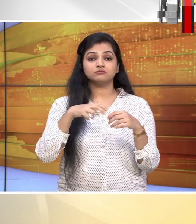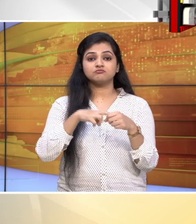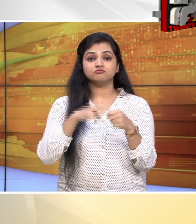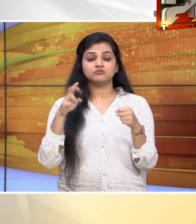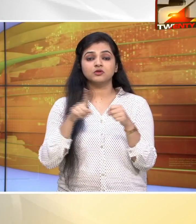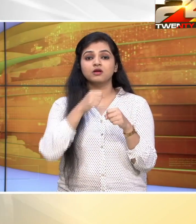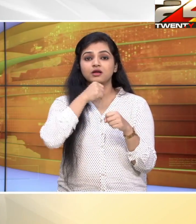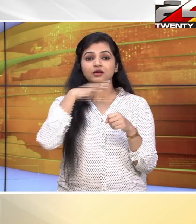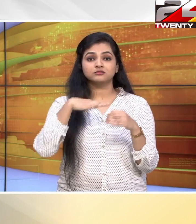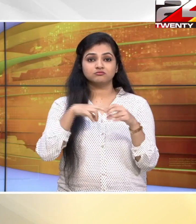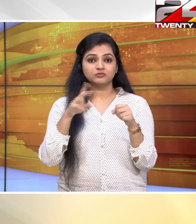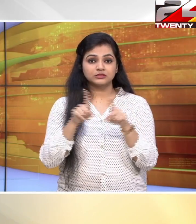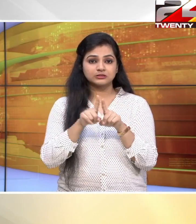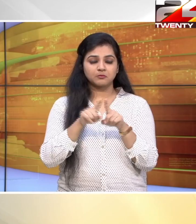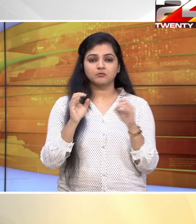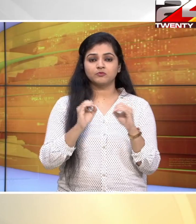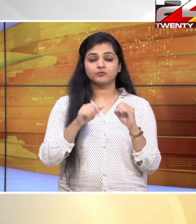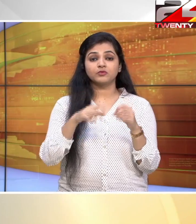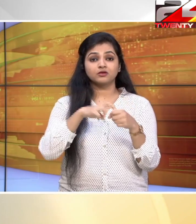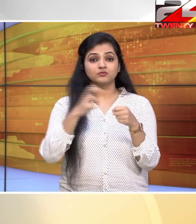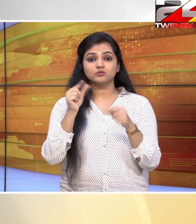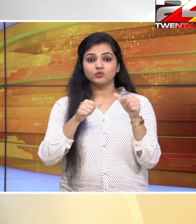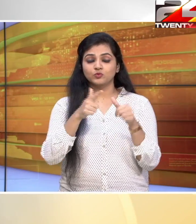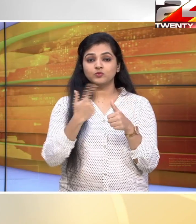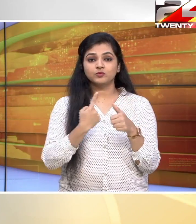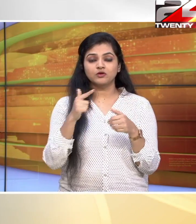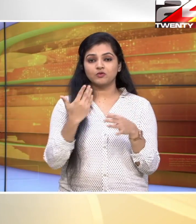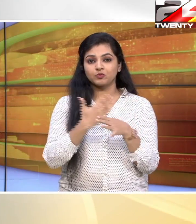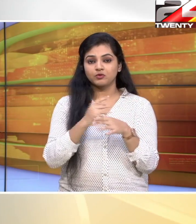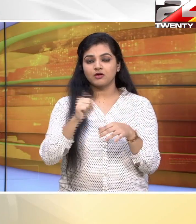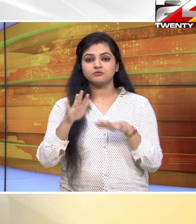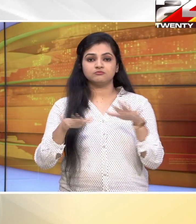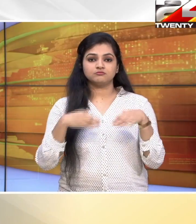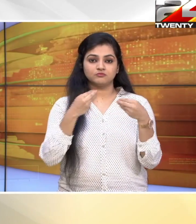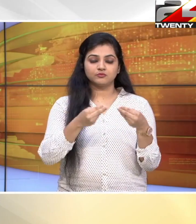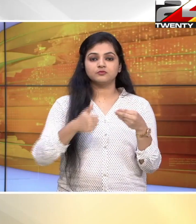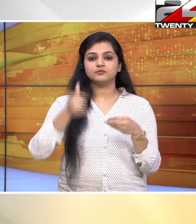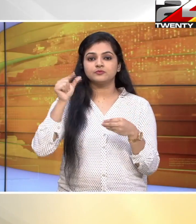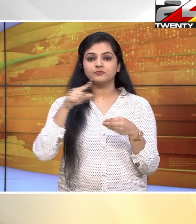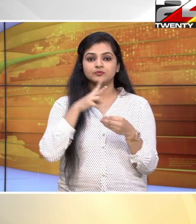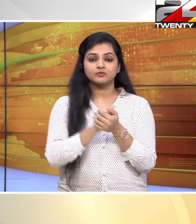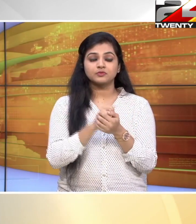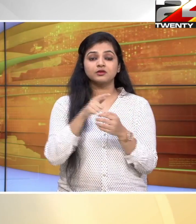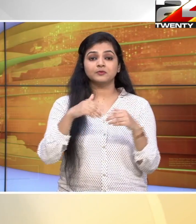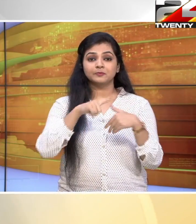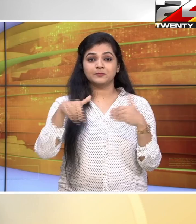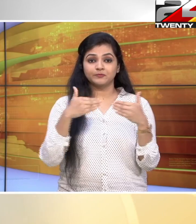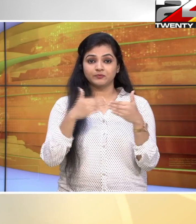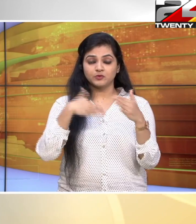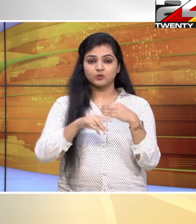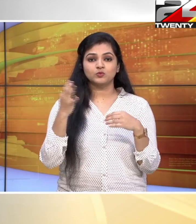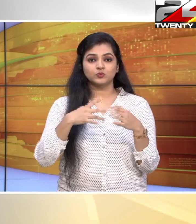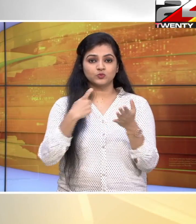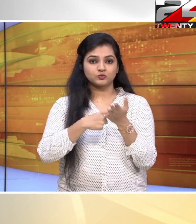എന്നും ഘടകങ്ങളിൽ നിന്ന് ഒഴിയുന്ന നേതാക്കൾക്കായി പ്രത്യേക പ്രവർത്തന മേഖല സജ്ജീകരിക്കുമെന്നും സീതാറാം യെച്ചൂരി പറഞ്ഞു. ഈ പാർട്ടി കോൺഗ്രസിൽ ഇതിനായുള്ള